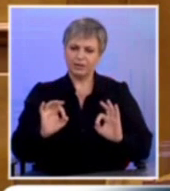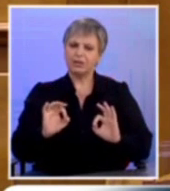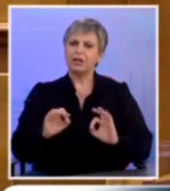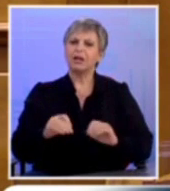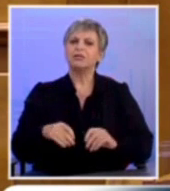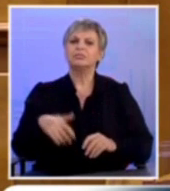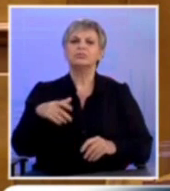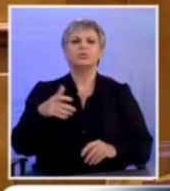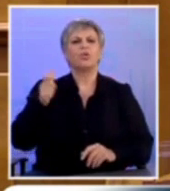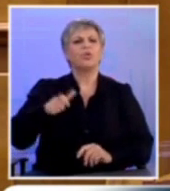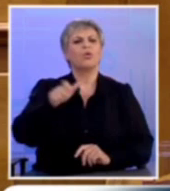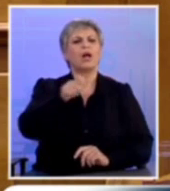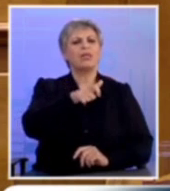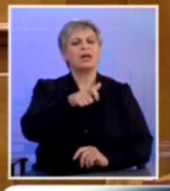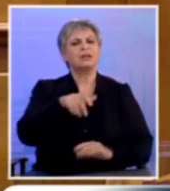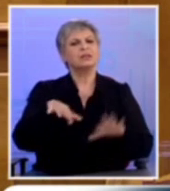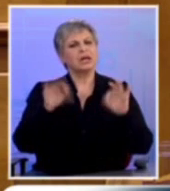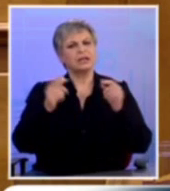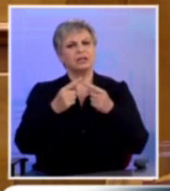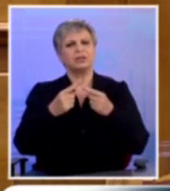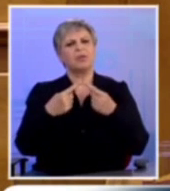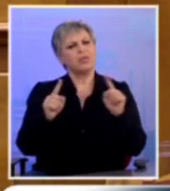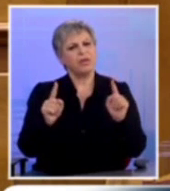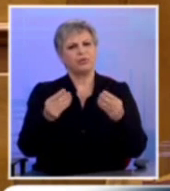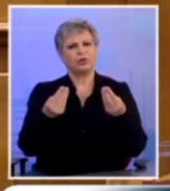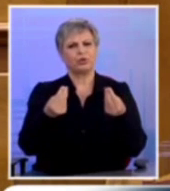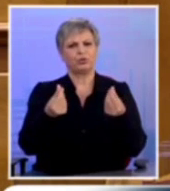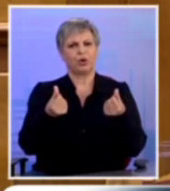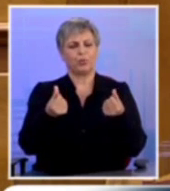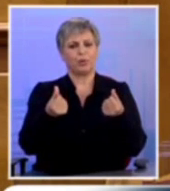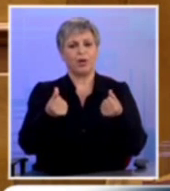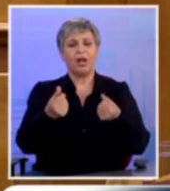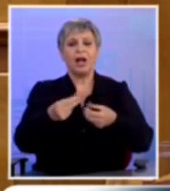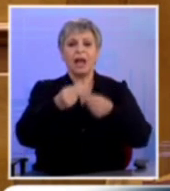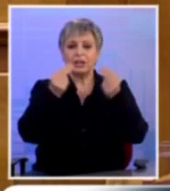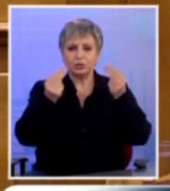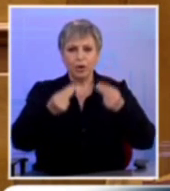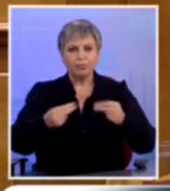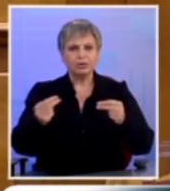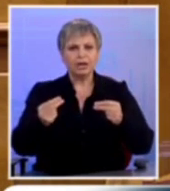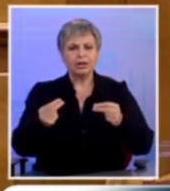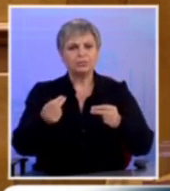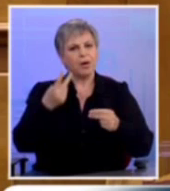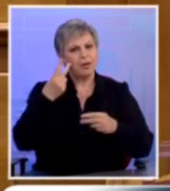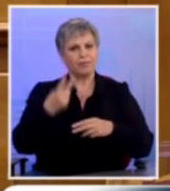αφετηρίες ξεκινάει ο καθένας, αλλά το αποτέλεσμα μετράει στη συγκεκριμένη αυτή στιγμή.